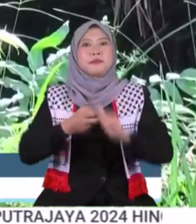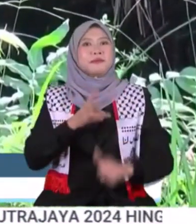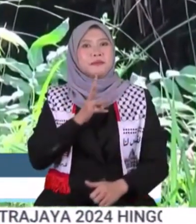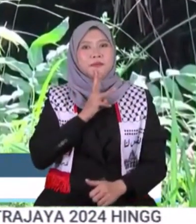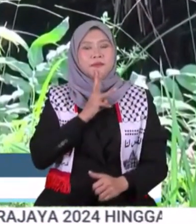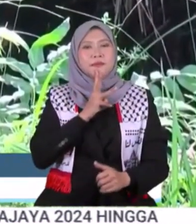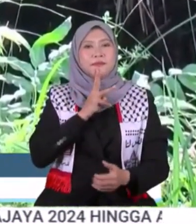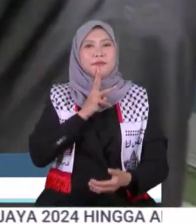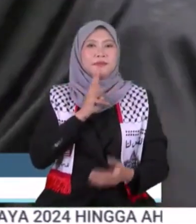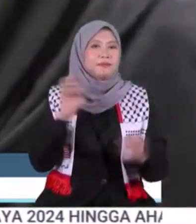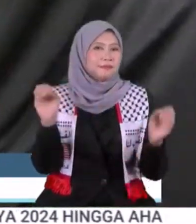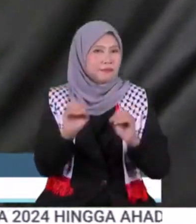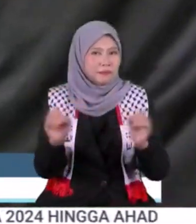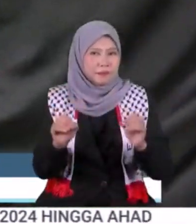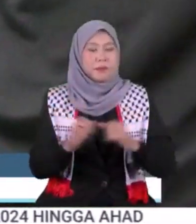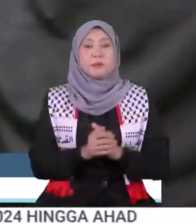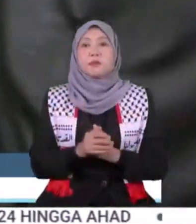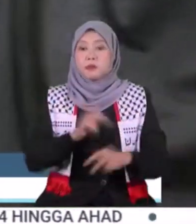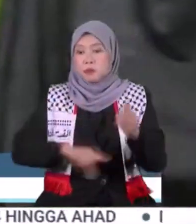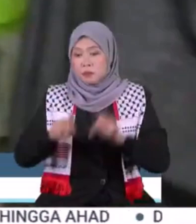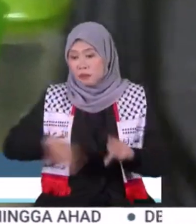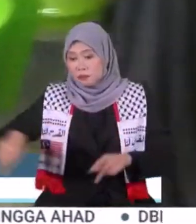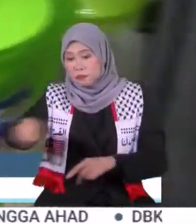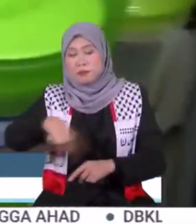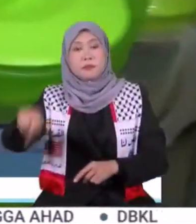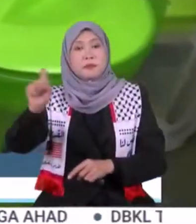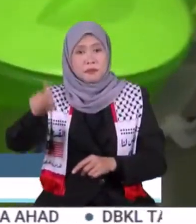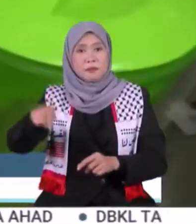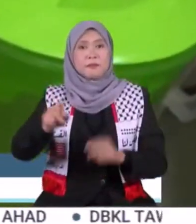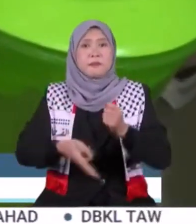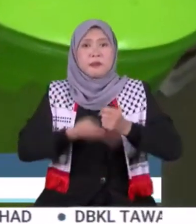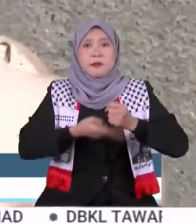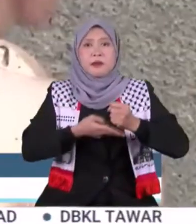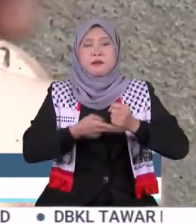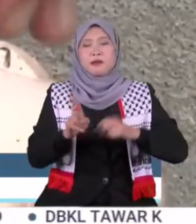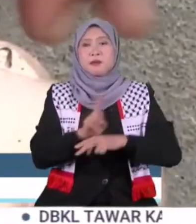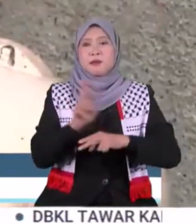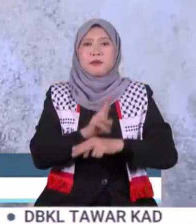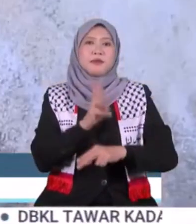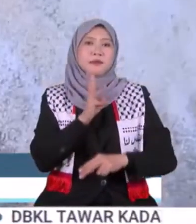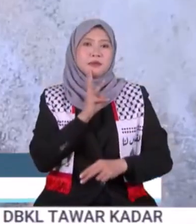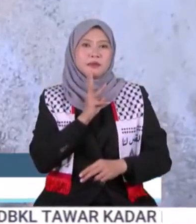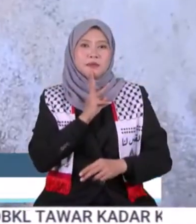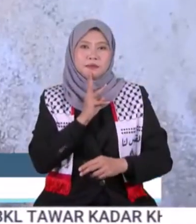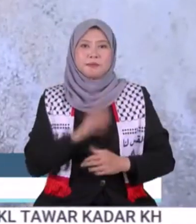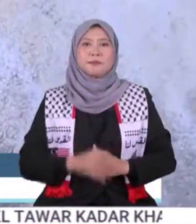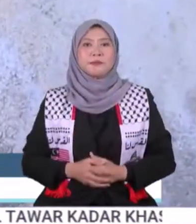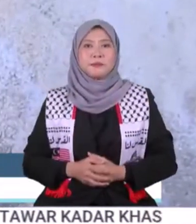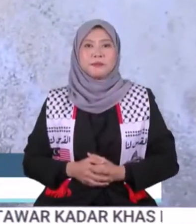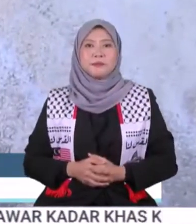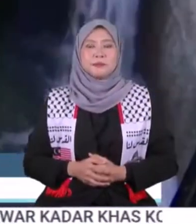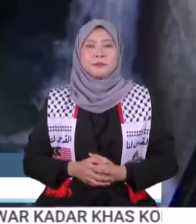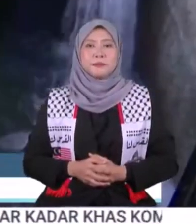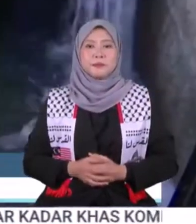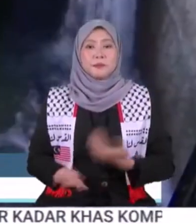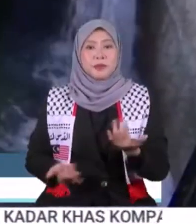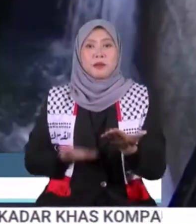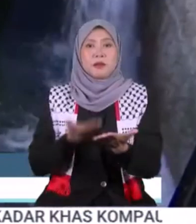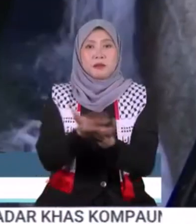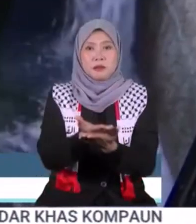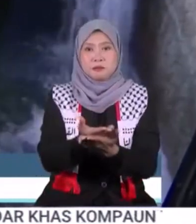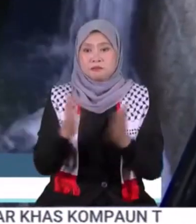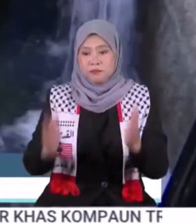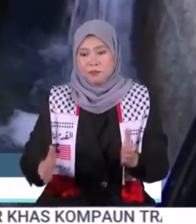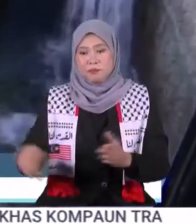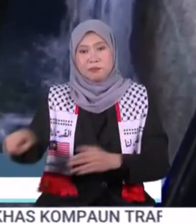air. Orang ramai seharusnya berjimat cermat dalam menggunakan sumber alam itu. Kita mencadangkan kepada